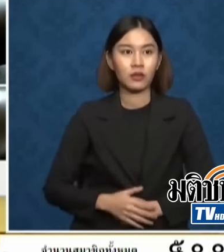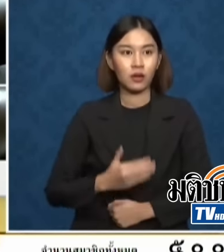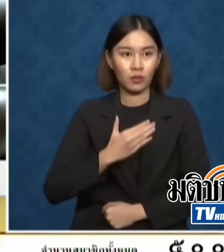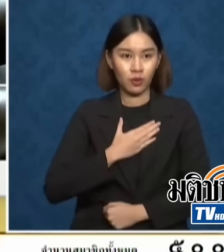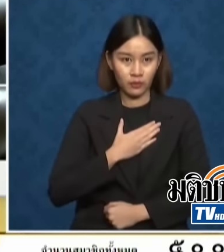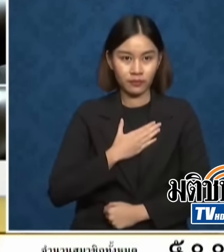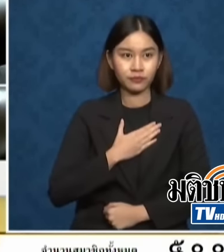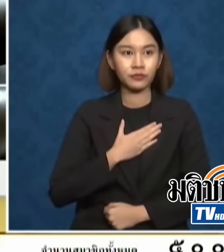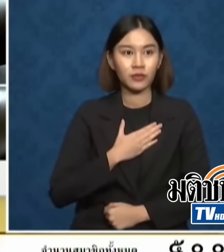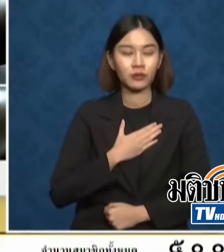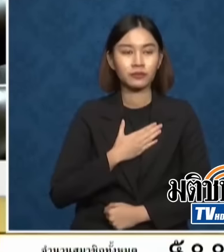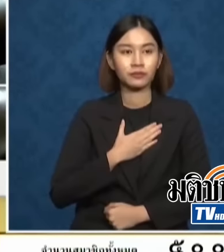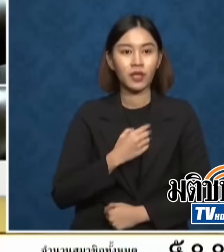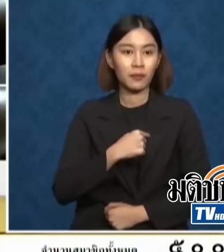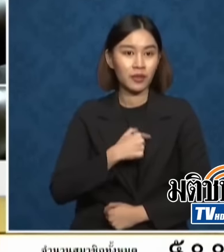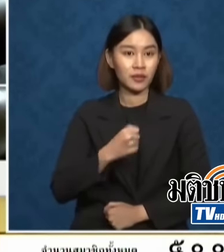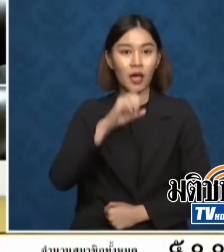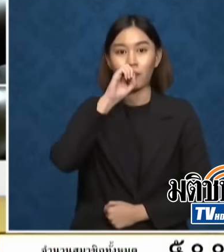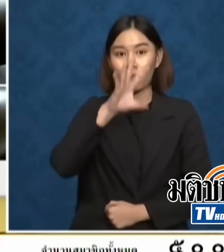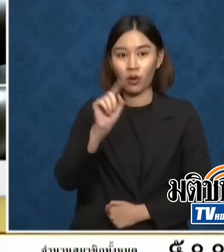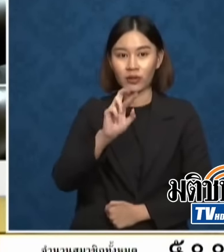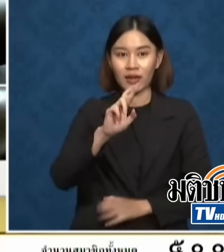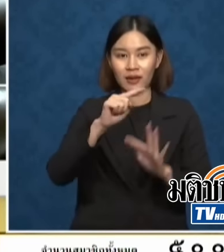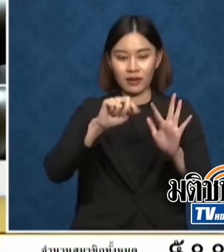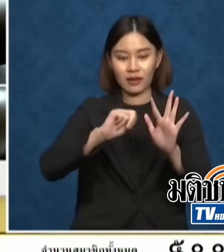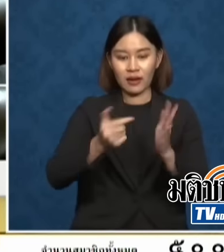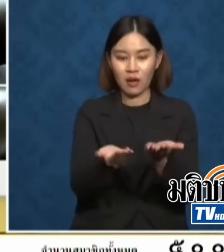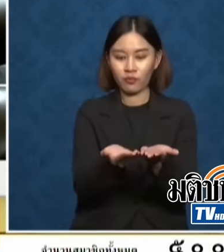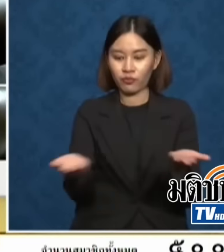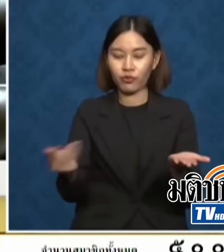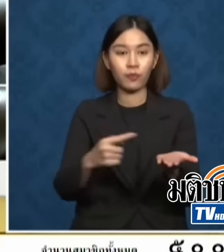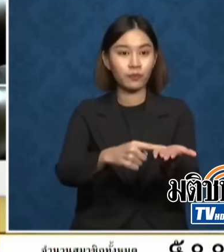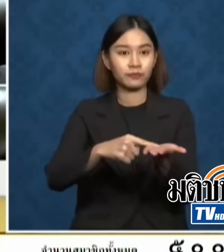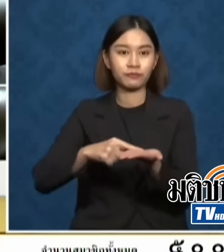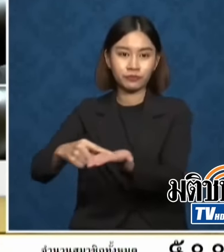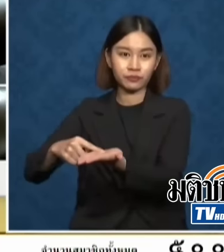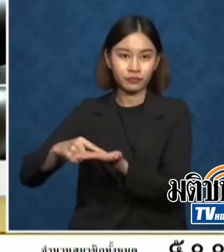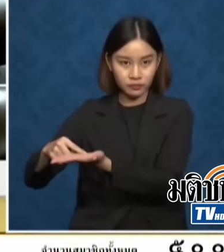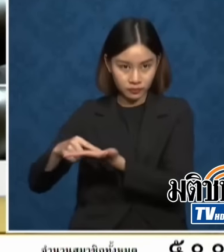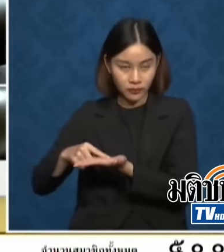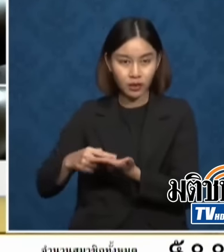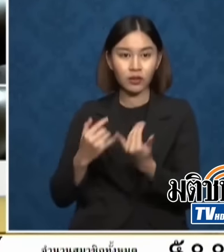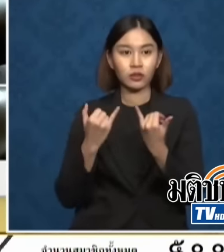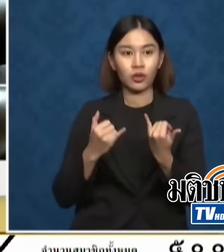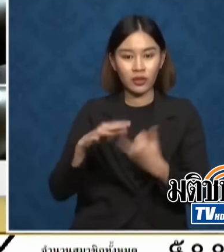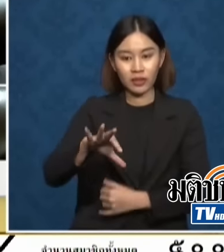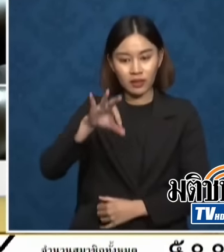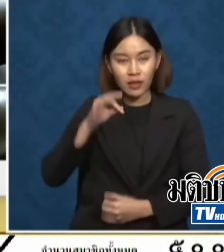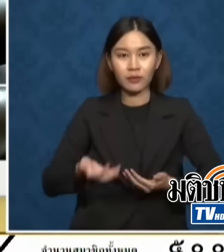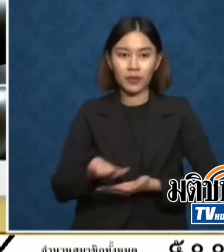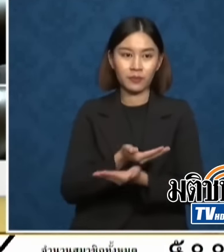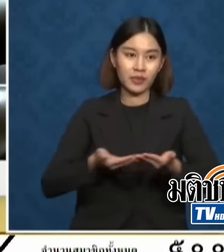มเลยกล้าที่จะบอกได้ว่าร่างต่างๆที่เราเสนอกันเข้าไปและที่เรากำลังจะหยิบขึ้นมาพิจาร